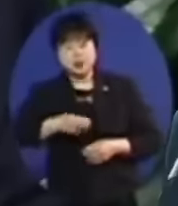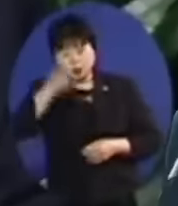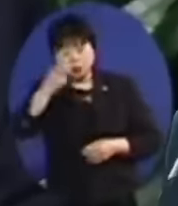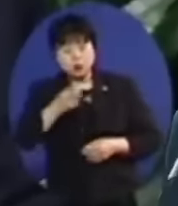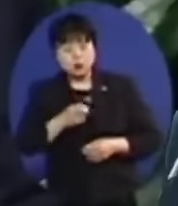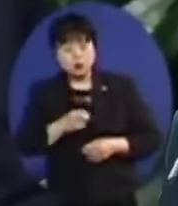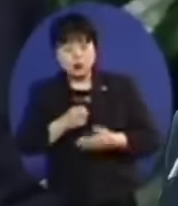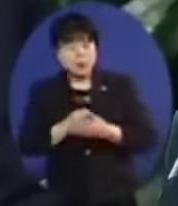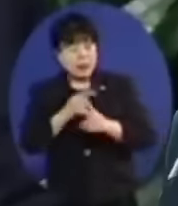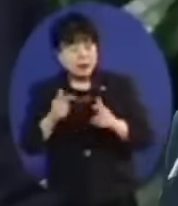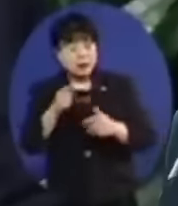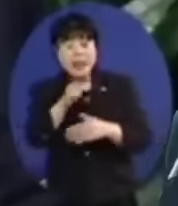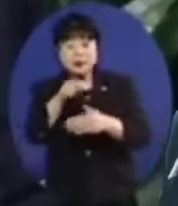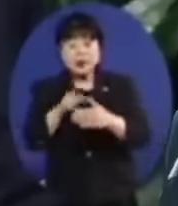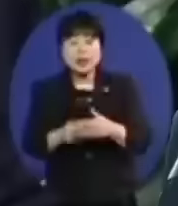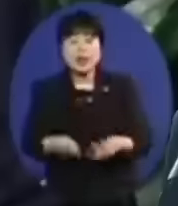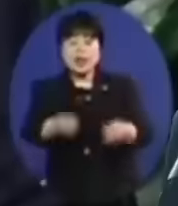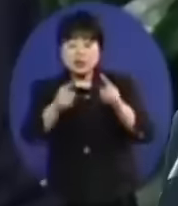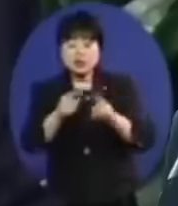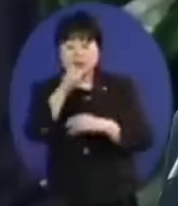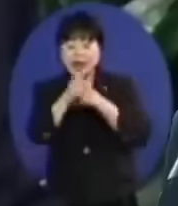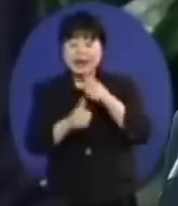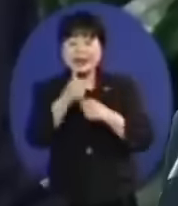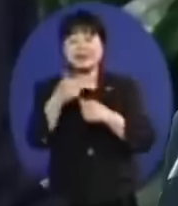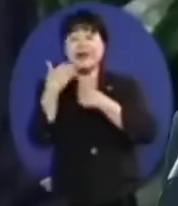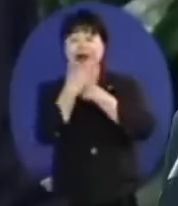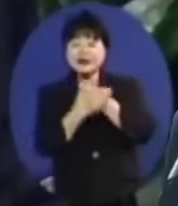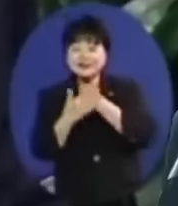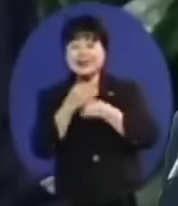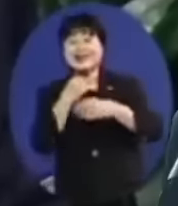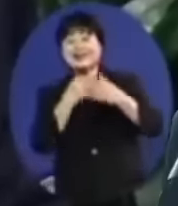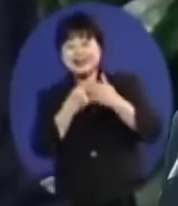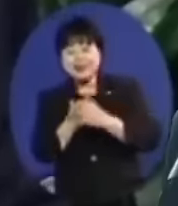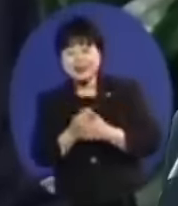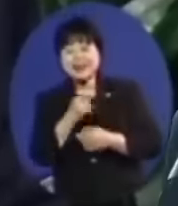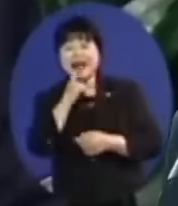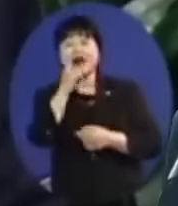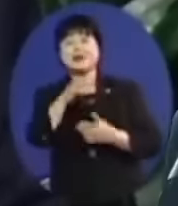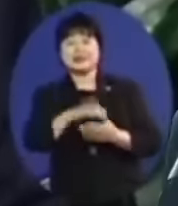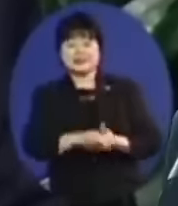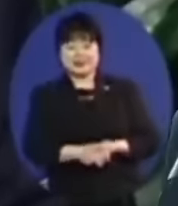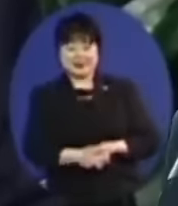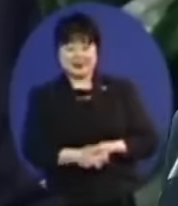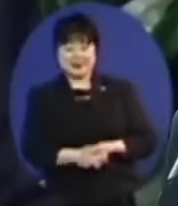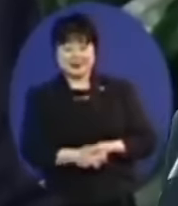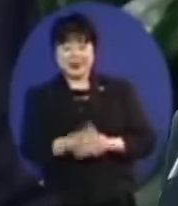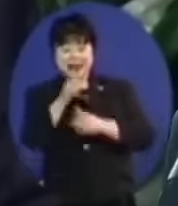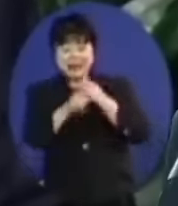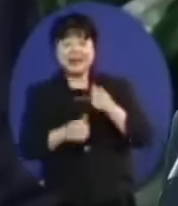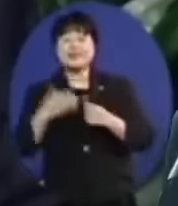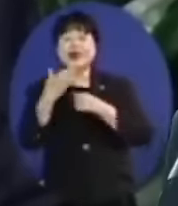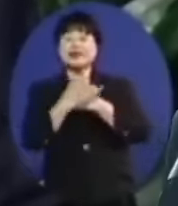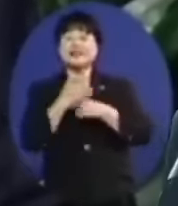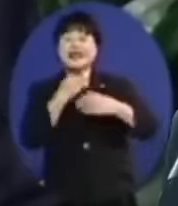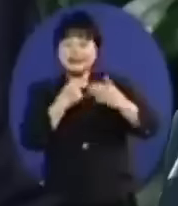내 속에 들어온 하나님의 은혜가 나를 이렇게 만들었다. 하나님의 은혜가 이렇게